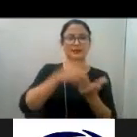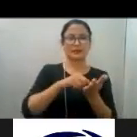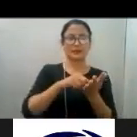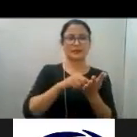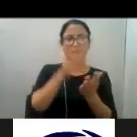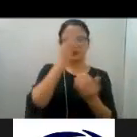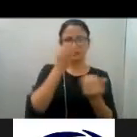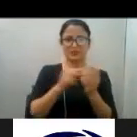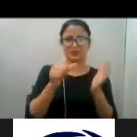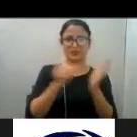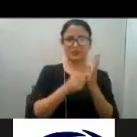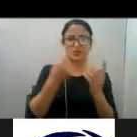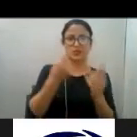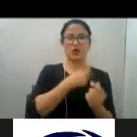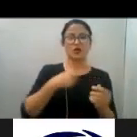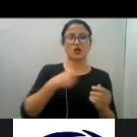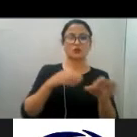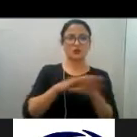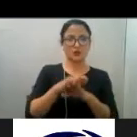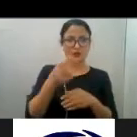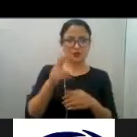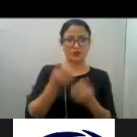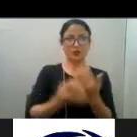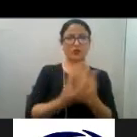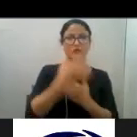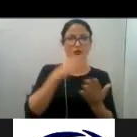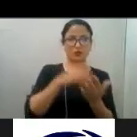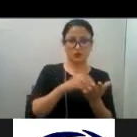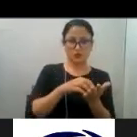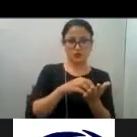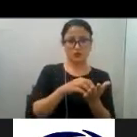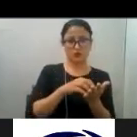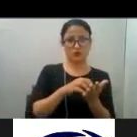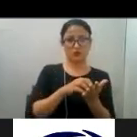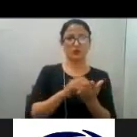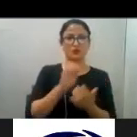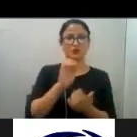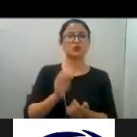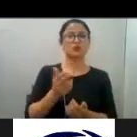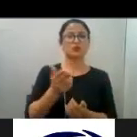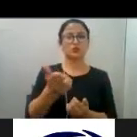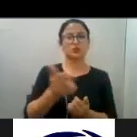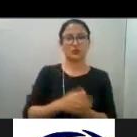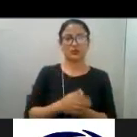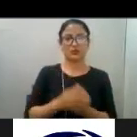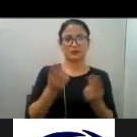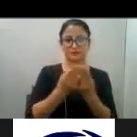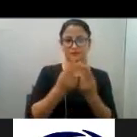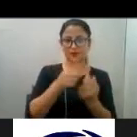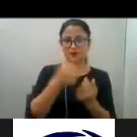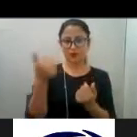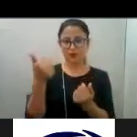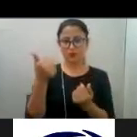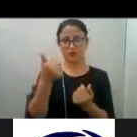जिल्ला अस्पतालहरूमा भएको उदयपुर अनि सिन्धुली त्यस पछाडि आएर प्रसुति